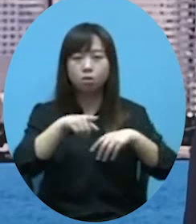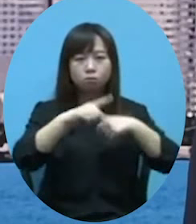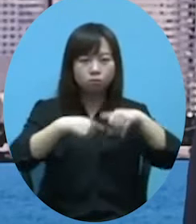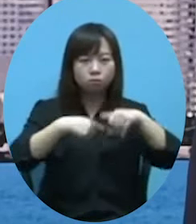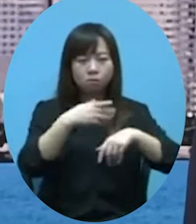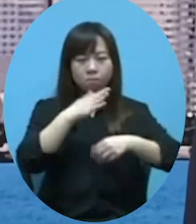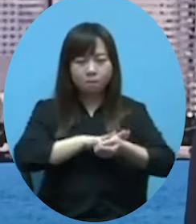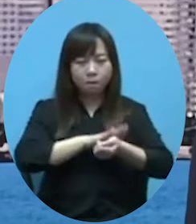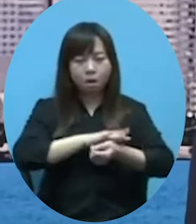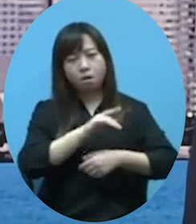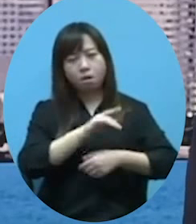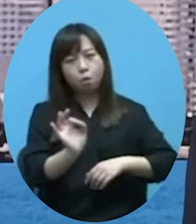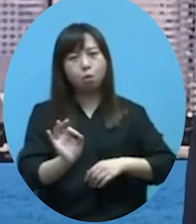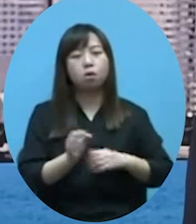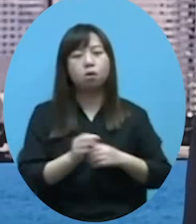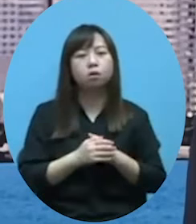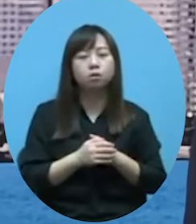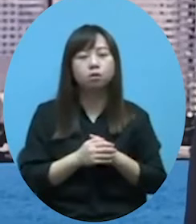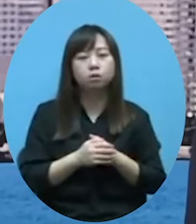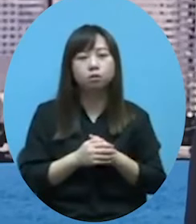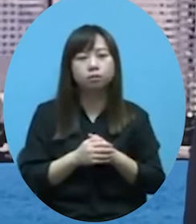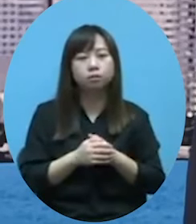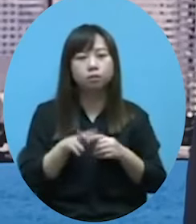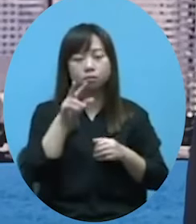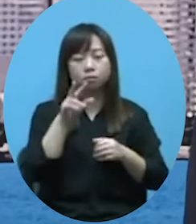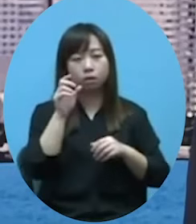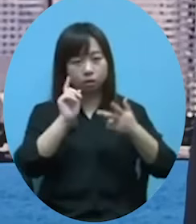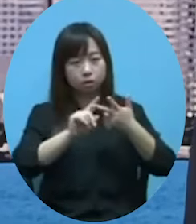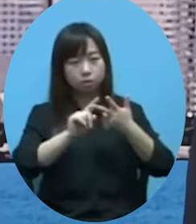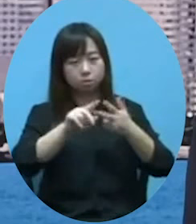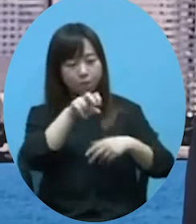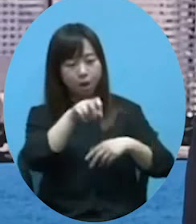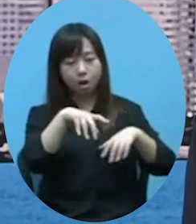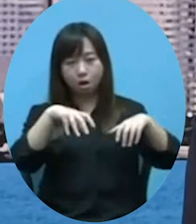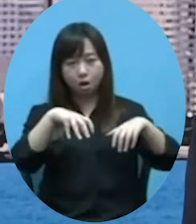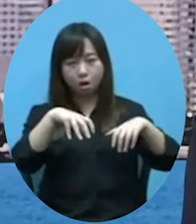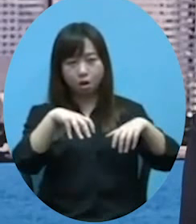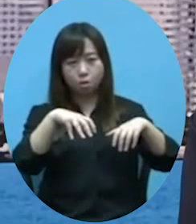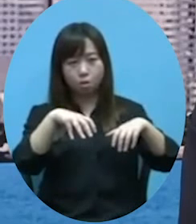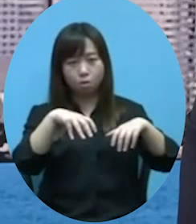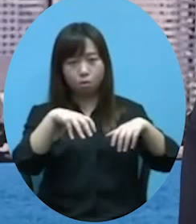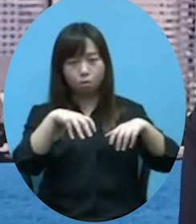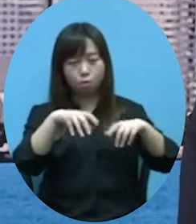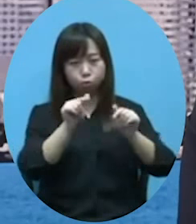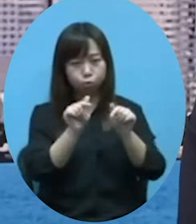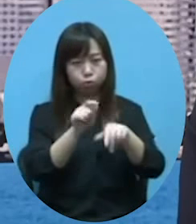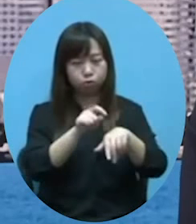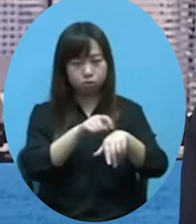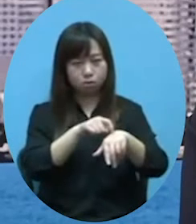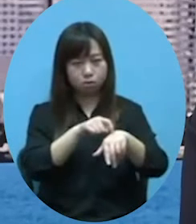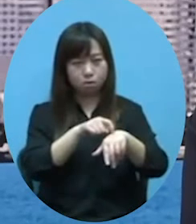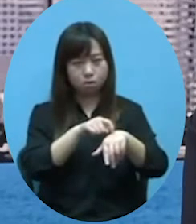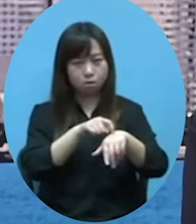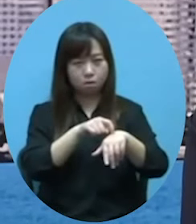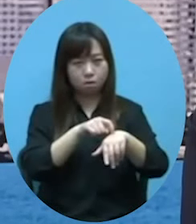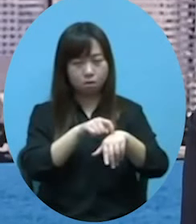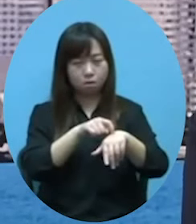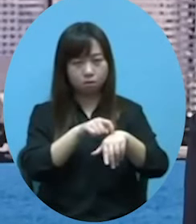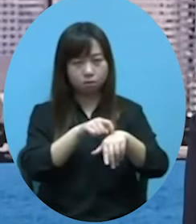何的病徵第三呢我們看到狗隻呢也都是在很短的時間呢在其他的